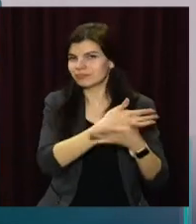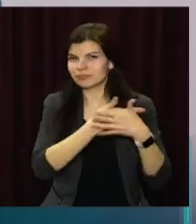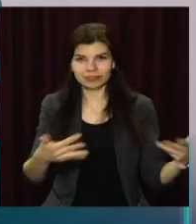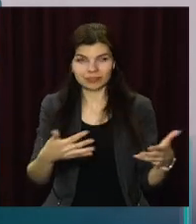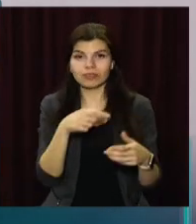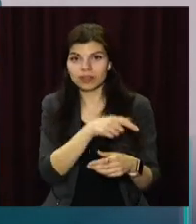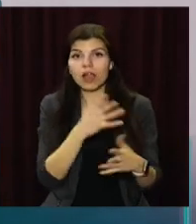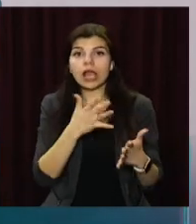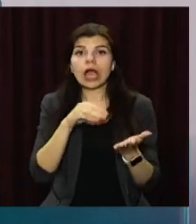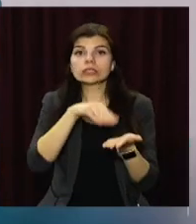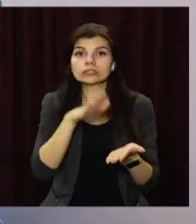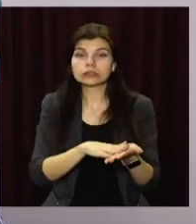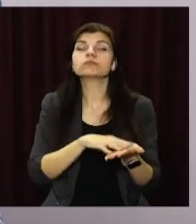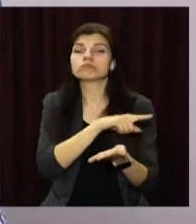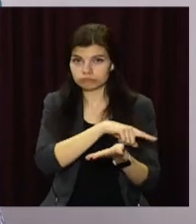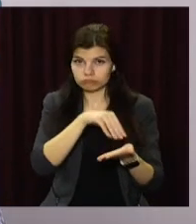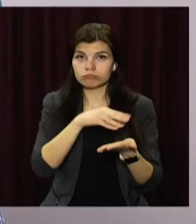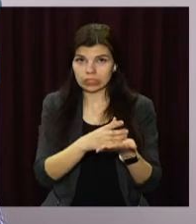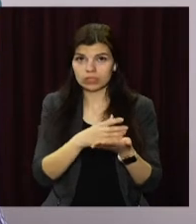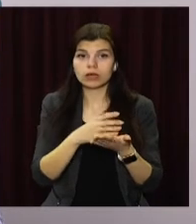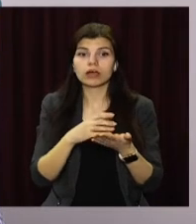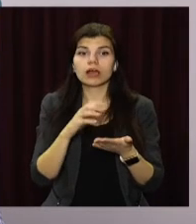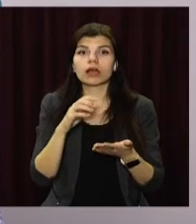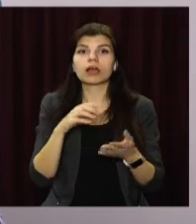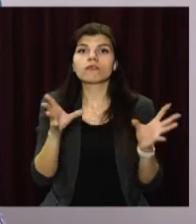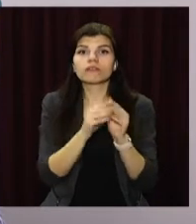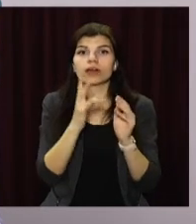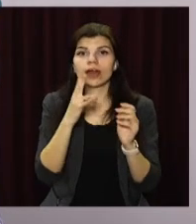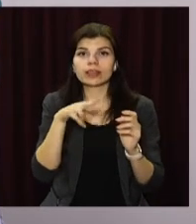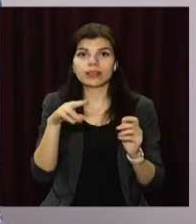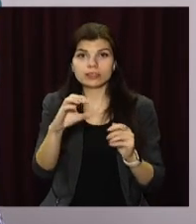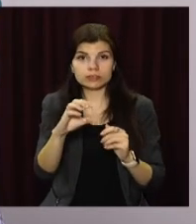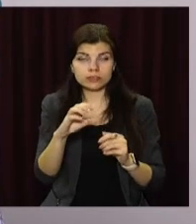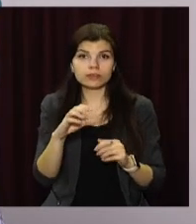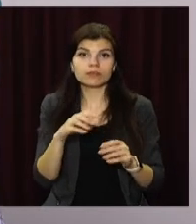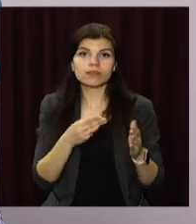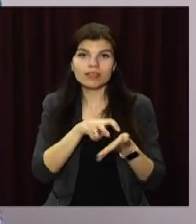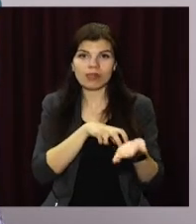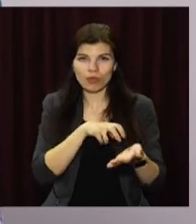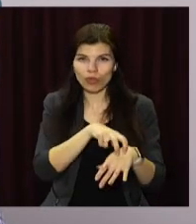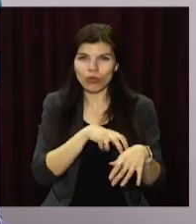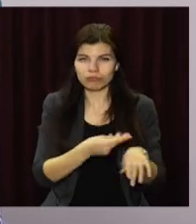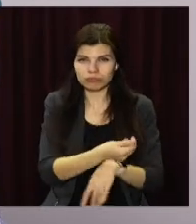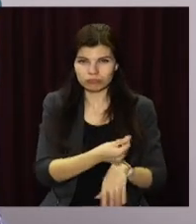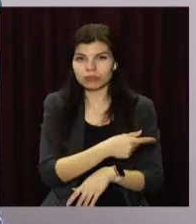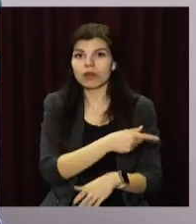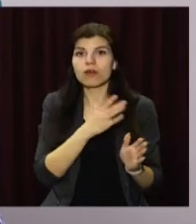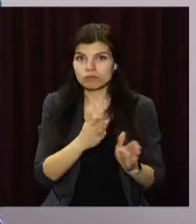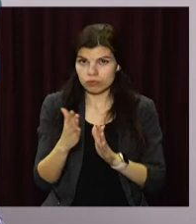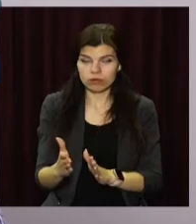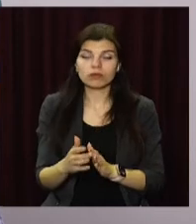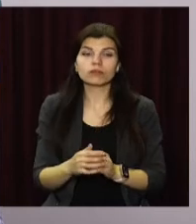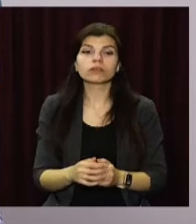які зареєстровані, які працюють з НДСом, які показують, платять